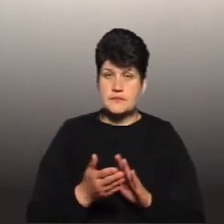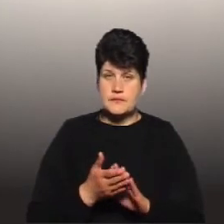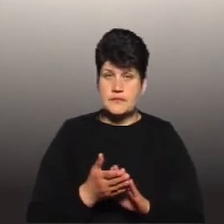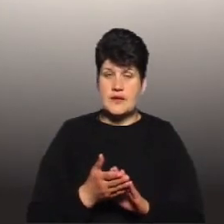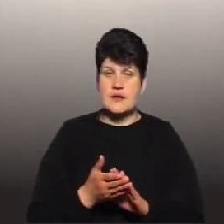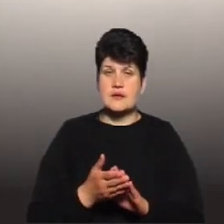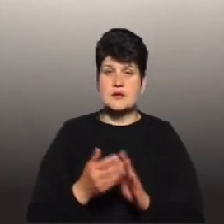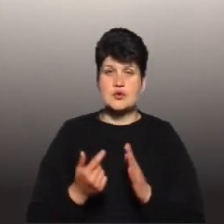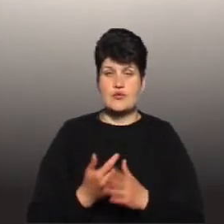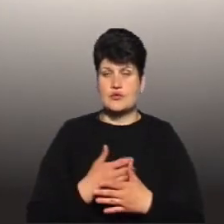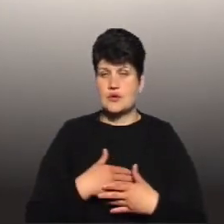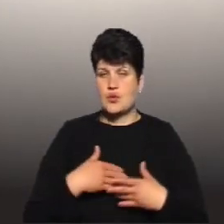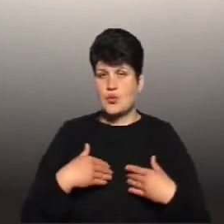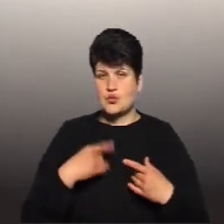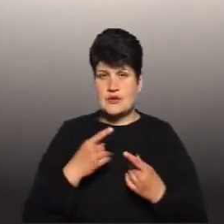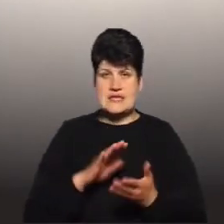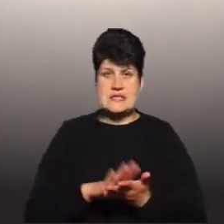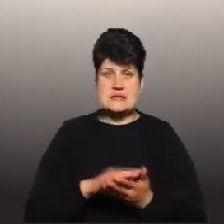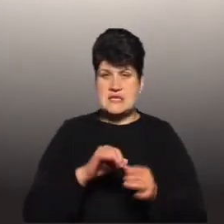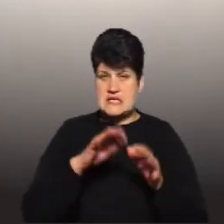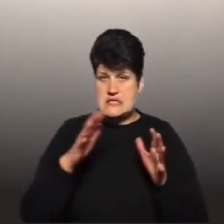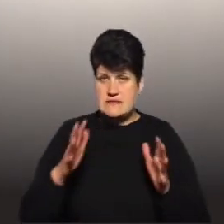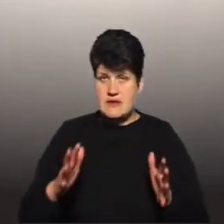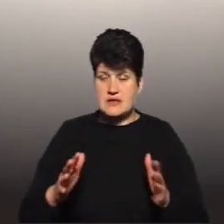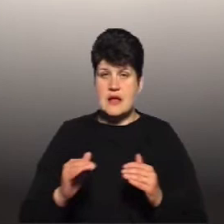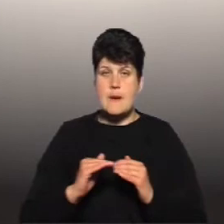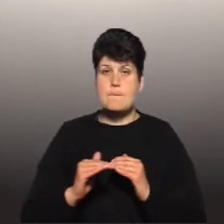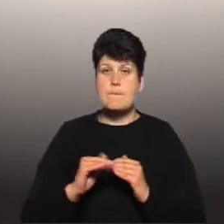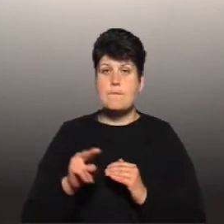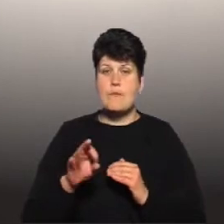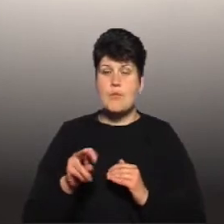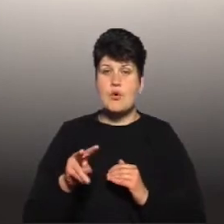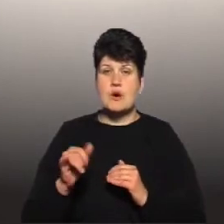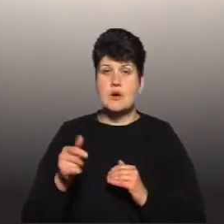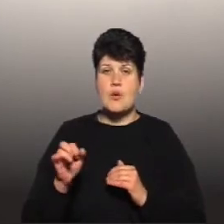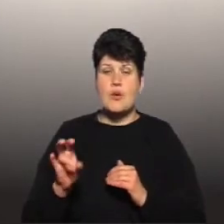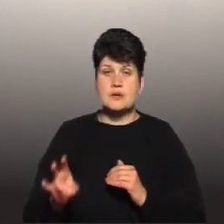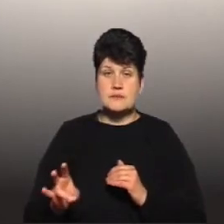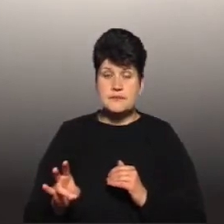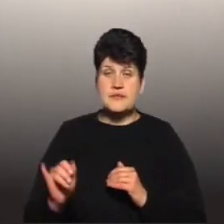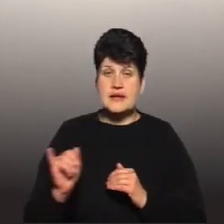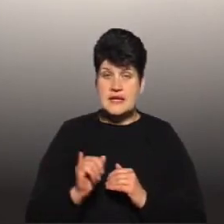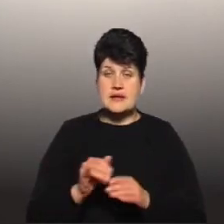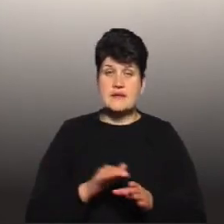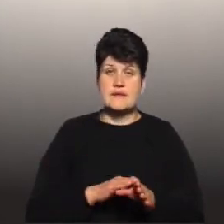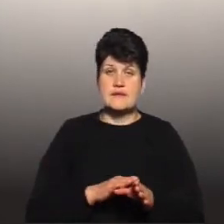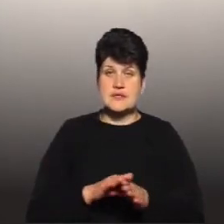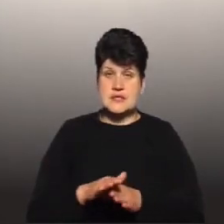хочеться казати сміттєзвалище, а полігон, і здійснювати